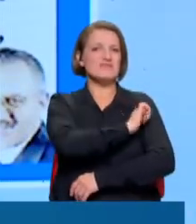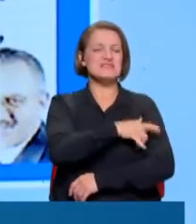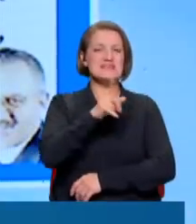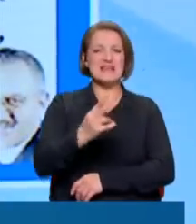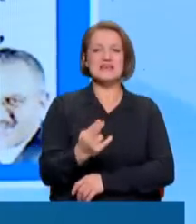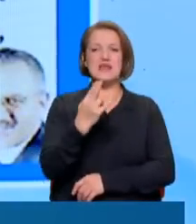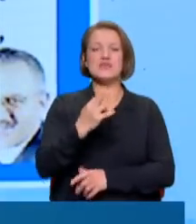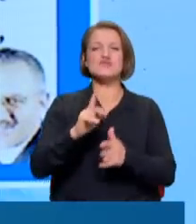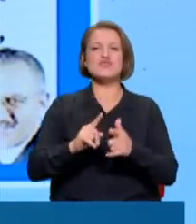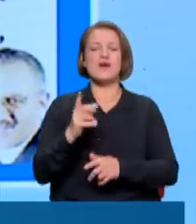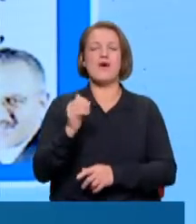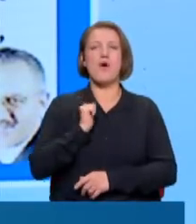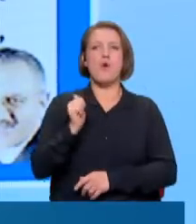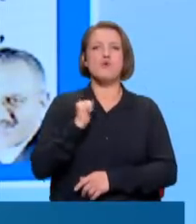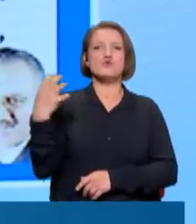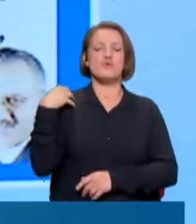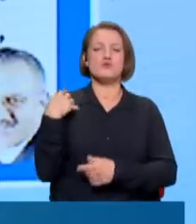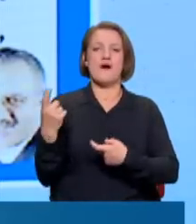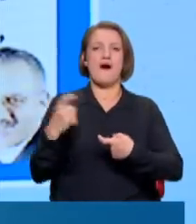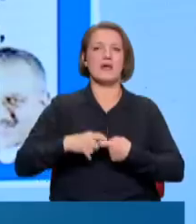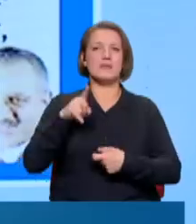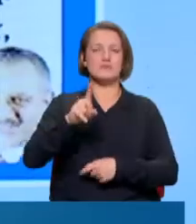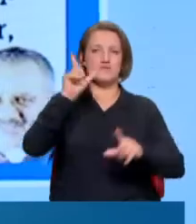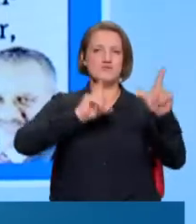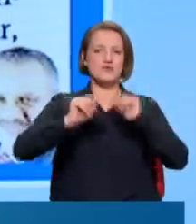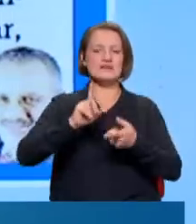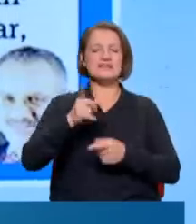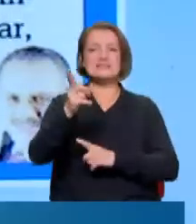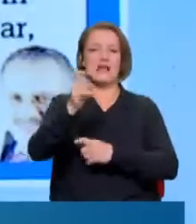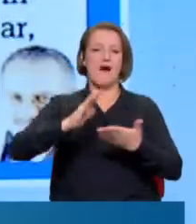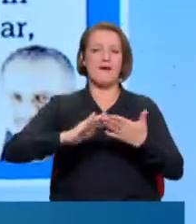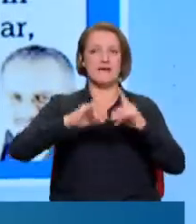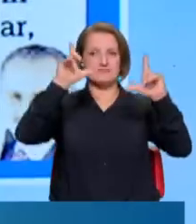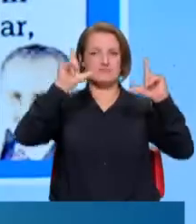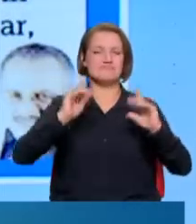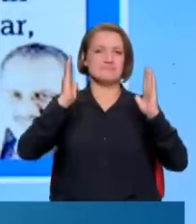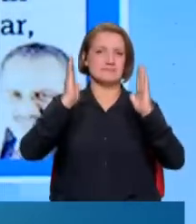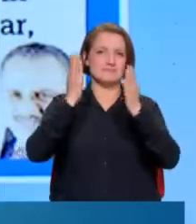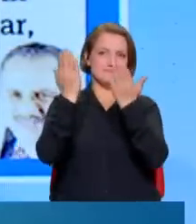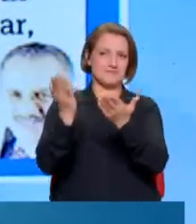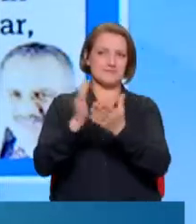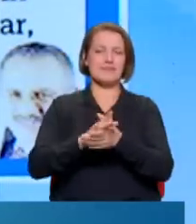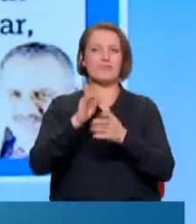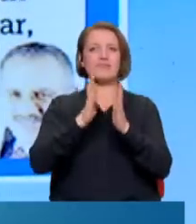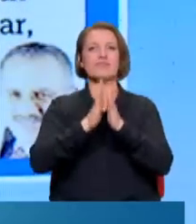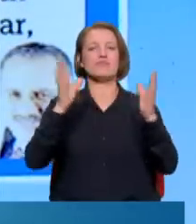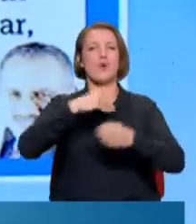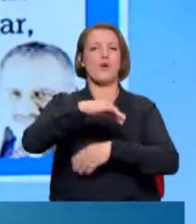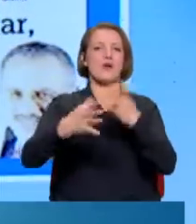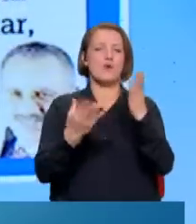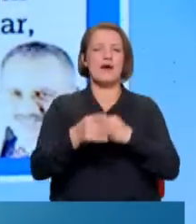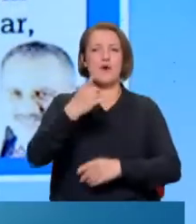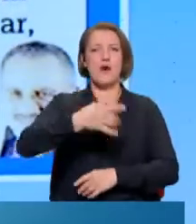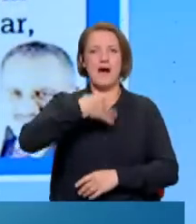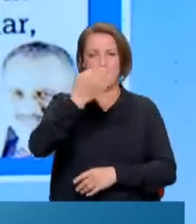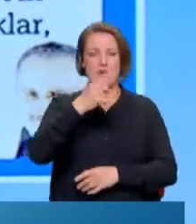7 ordu komutanlığına atandı Bu fotoğrafta silah arkadaşlarıyla görülüyor demiş Ve işte büyük olay yaratan o haber